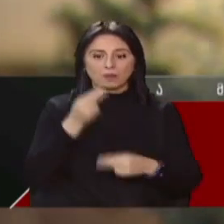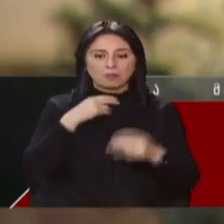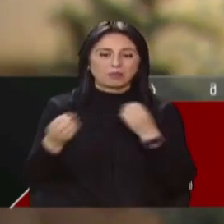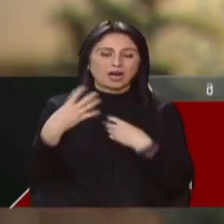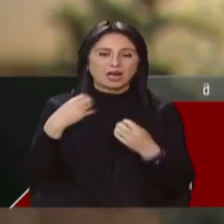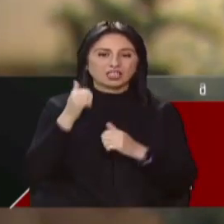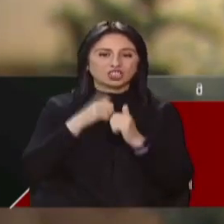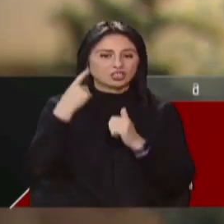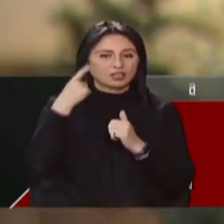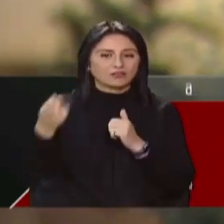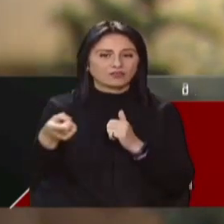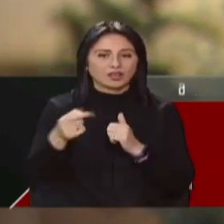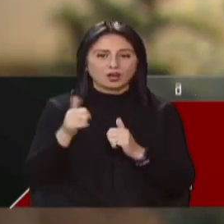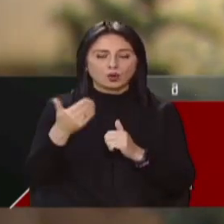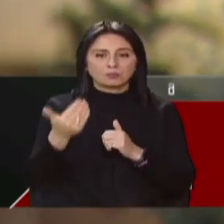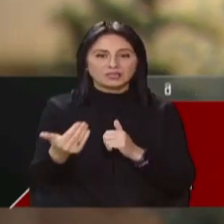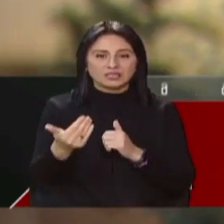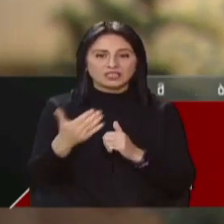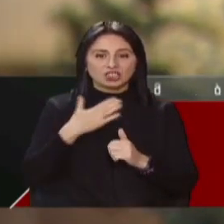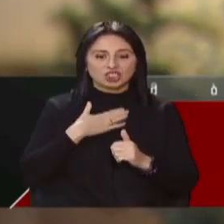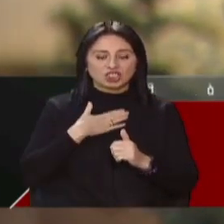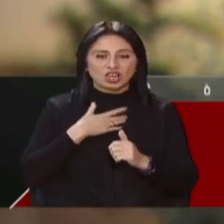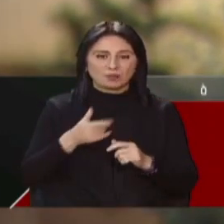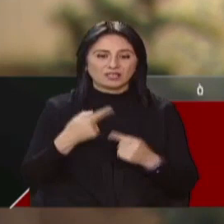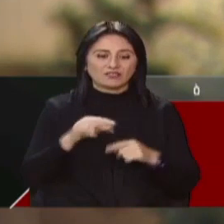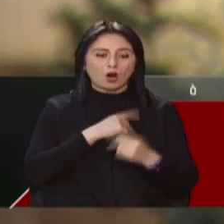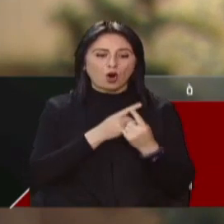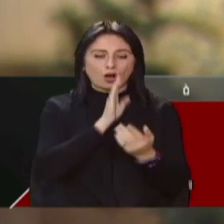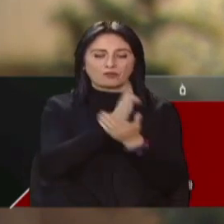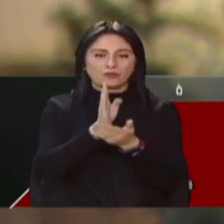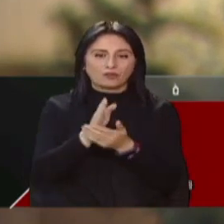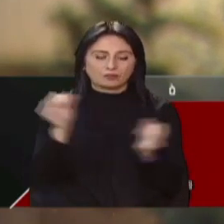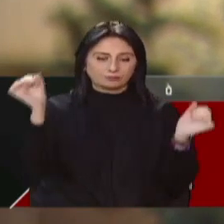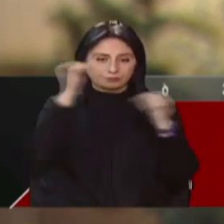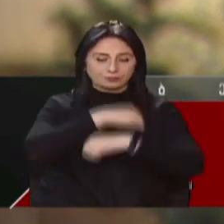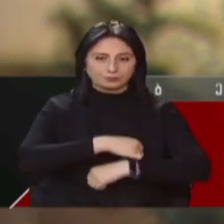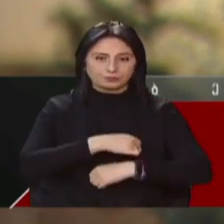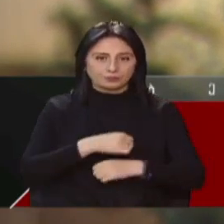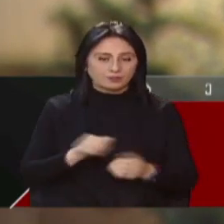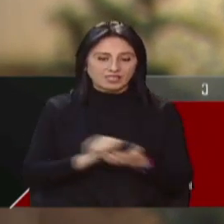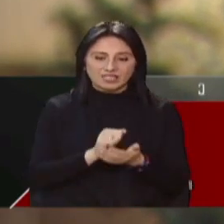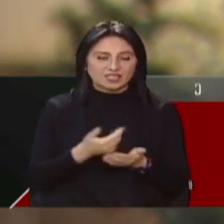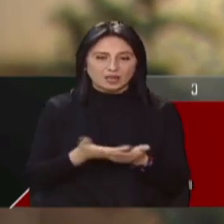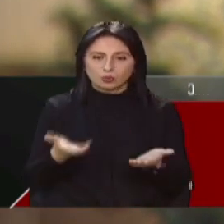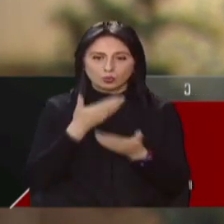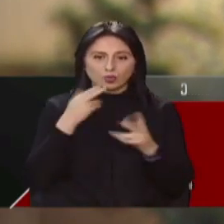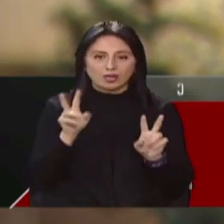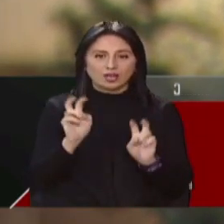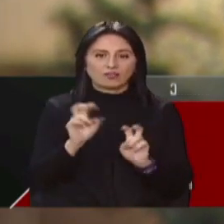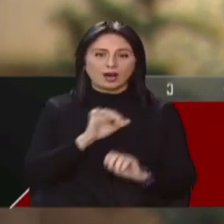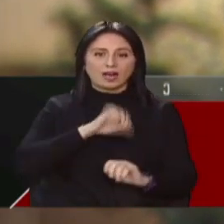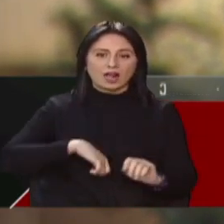ბრალდებები, რომელიც ხშირად ისმის როგორც მისი, ასევე ჩემი და ჩემი სხვა კოლეგების მიმართ, არის აბსოლუტურად დაუსაბუთებელი. Ეს ეგრეთ